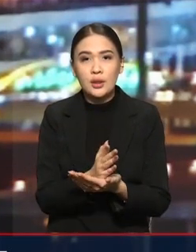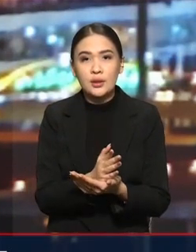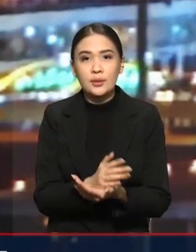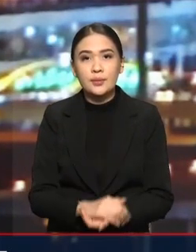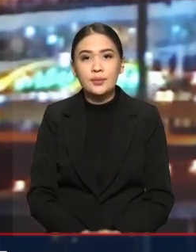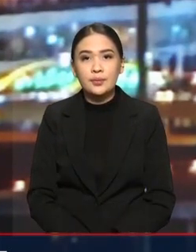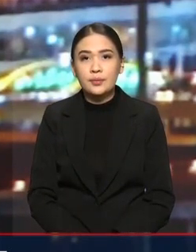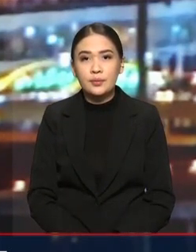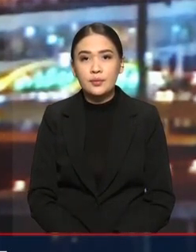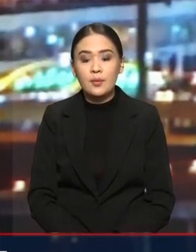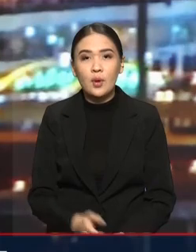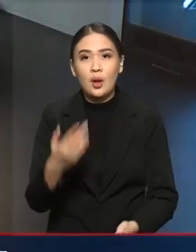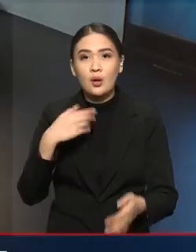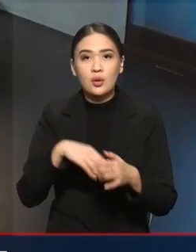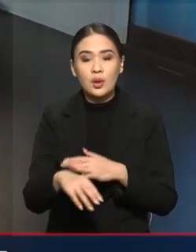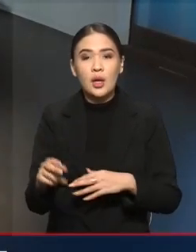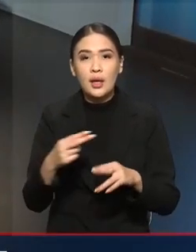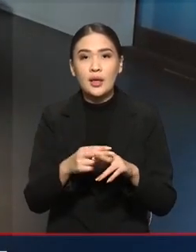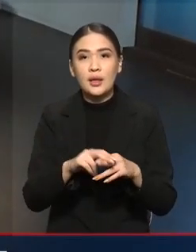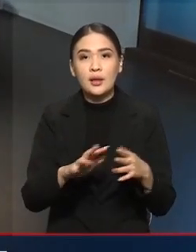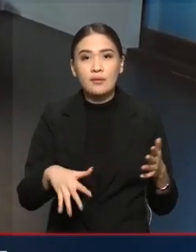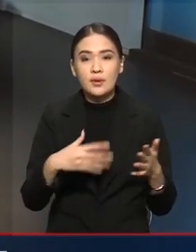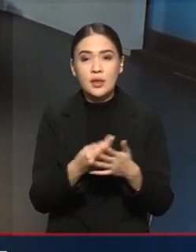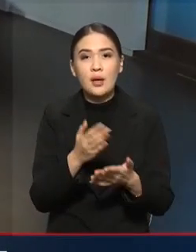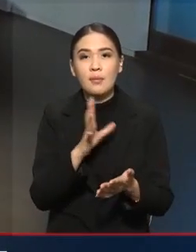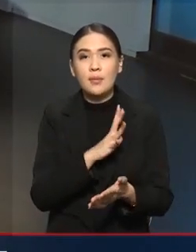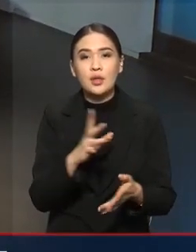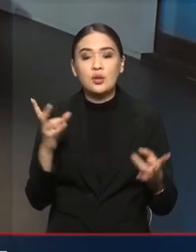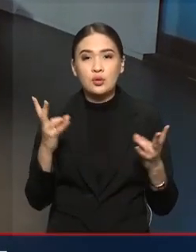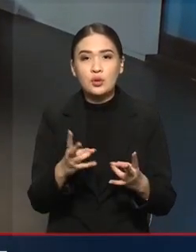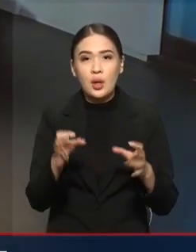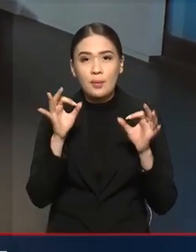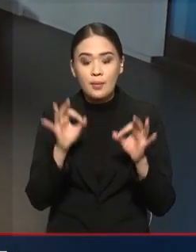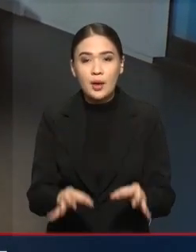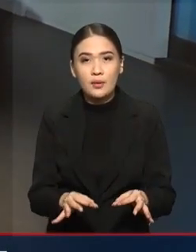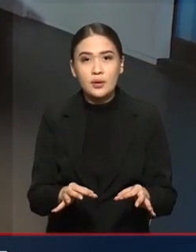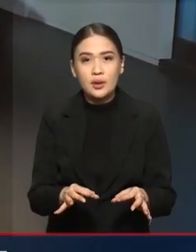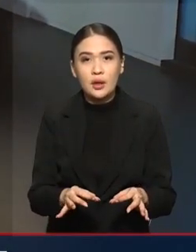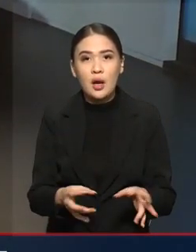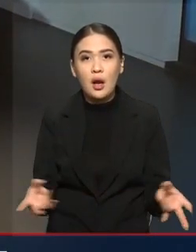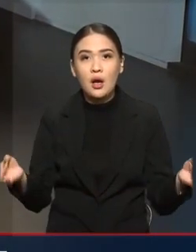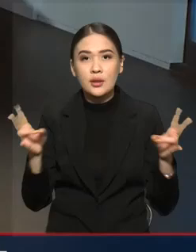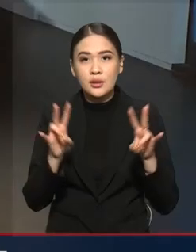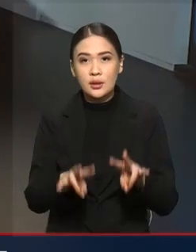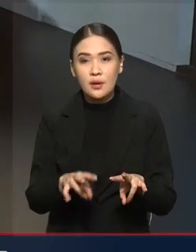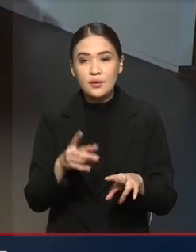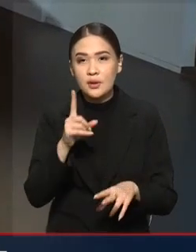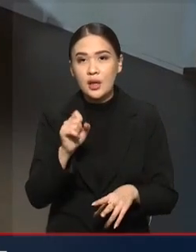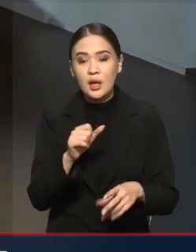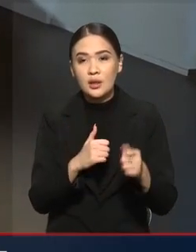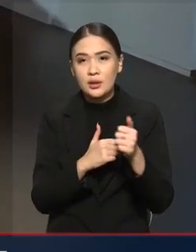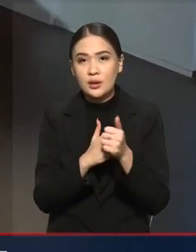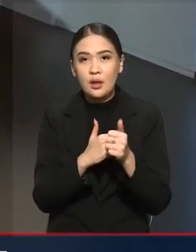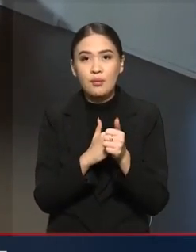что уходящему иве правильно А оставить за